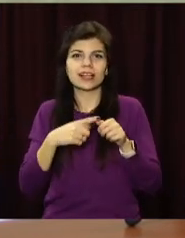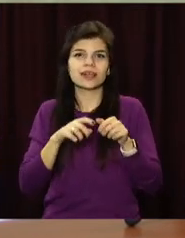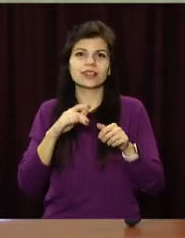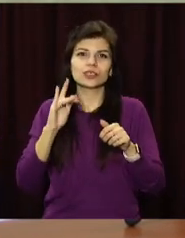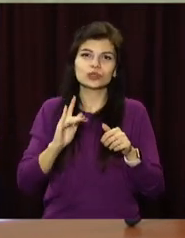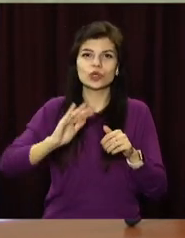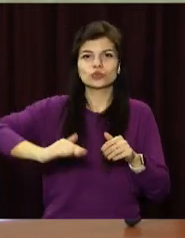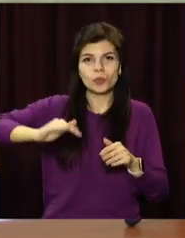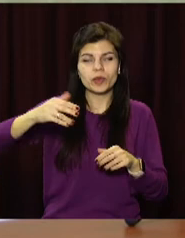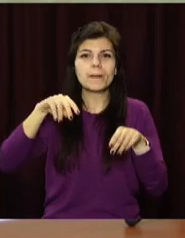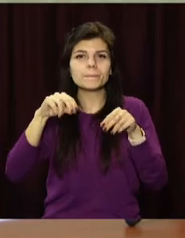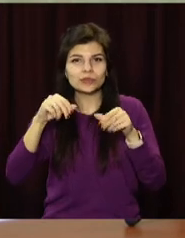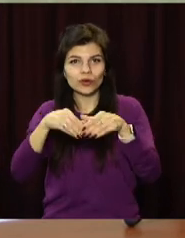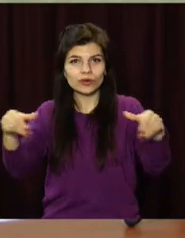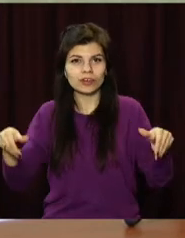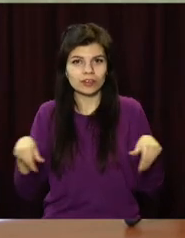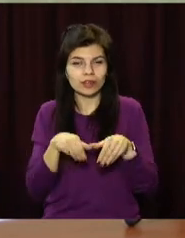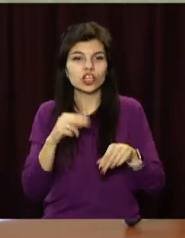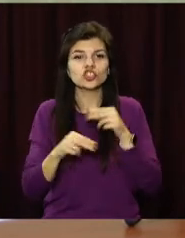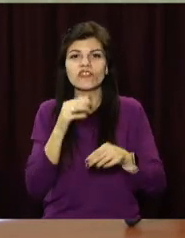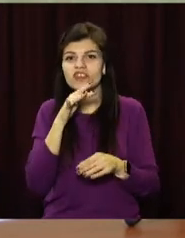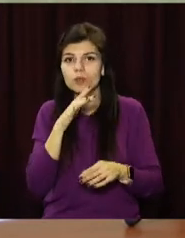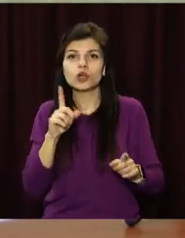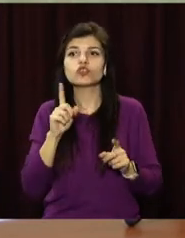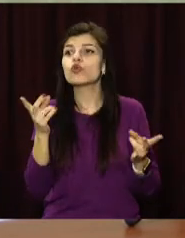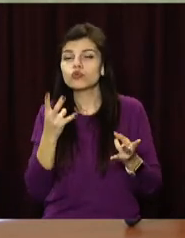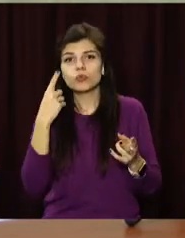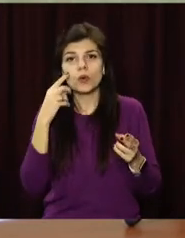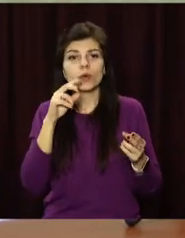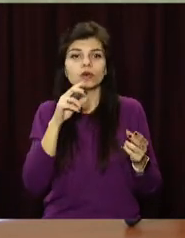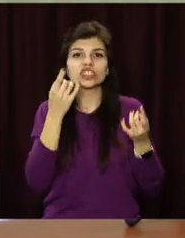там ступеньки, песочницы, потом через время, чтобы вести, завести